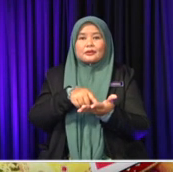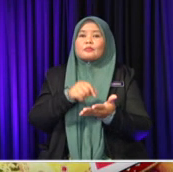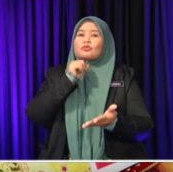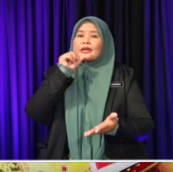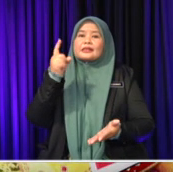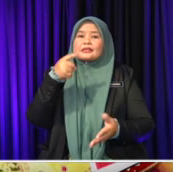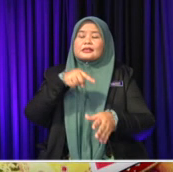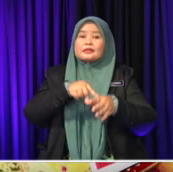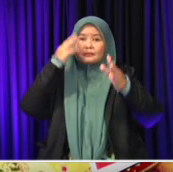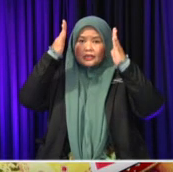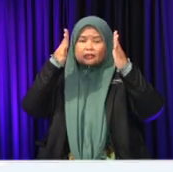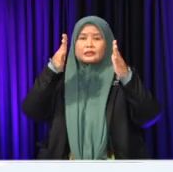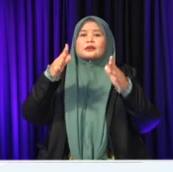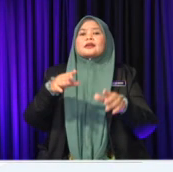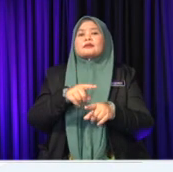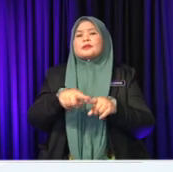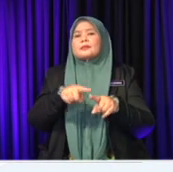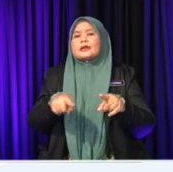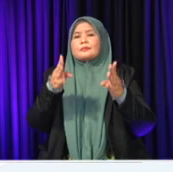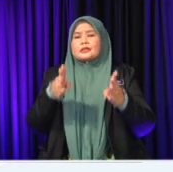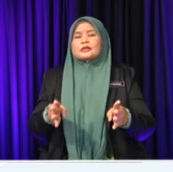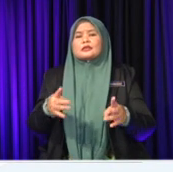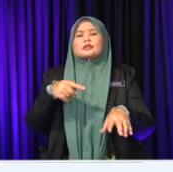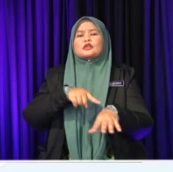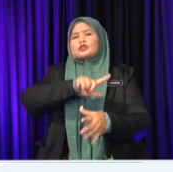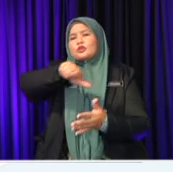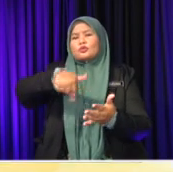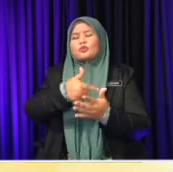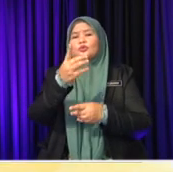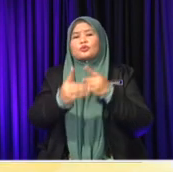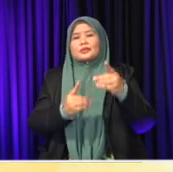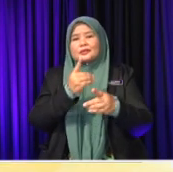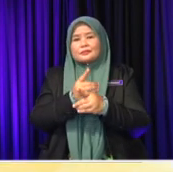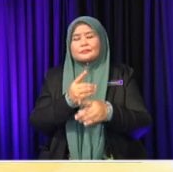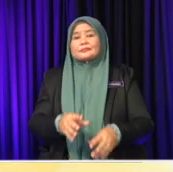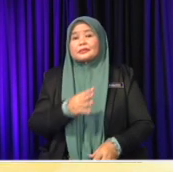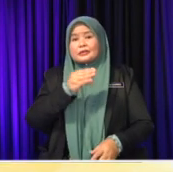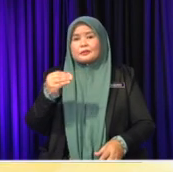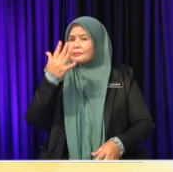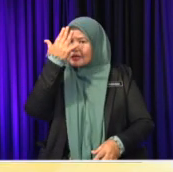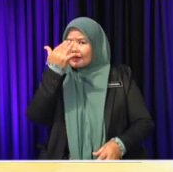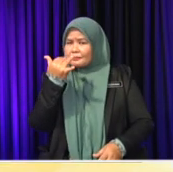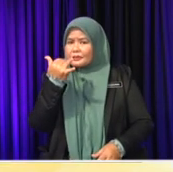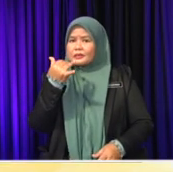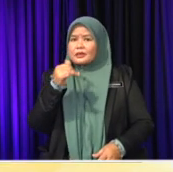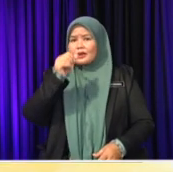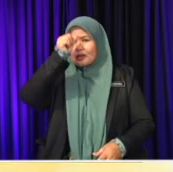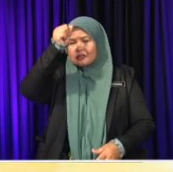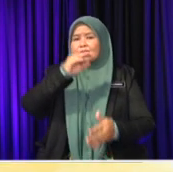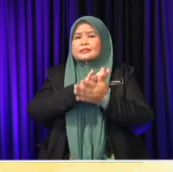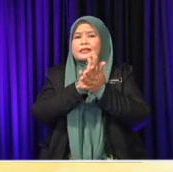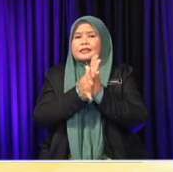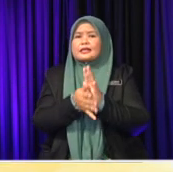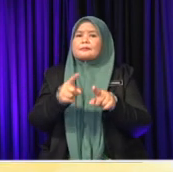haji di Malaysia ada berbagai bangsa malah di seluruh dunia dan Mengapakah Allah menjadikan